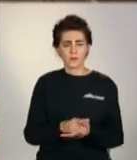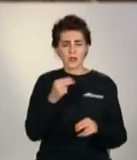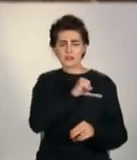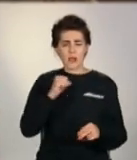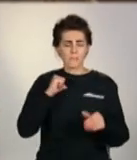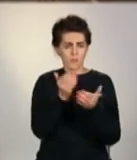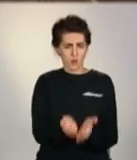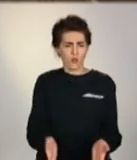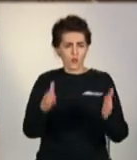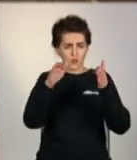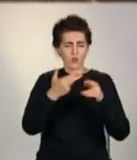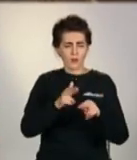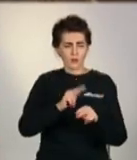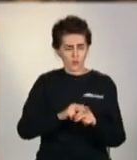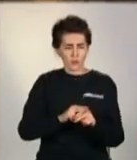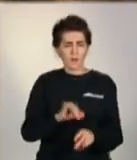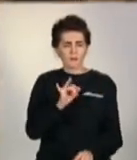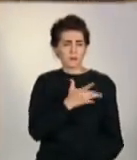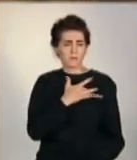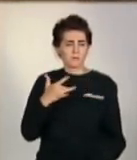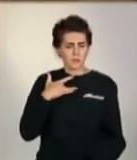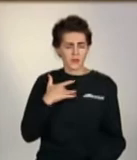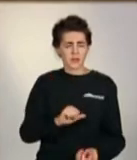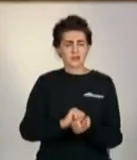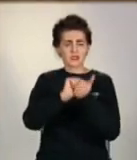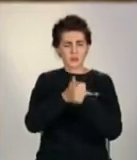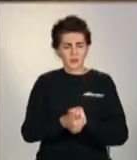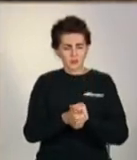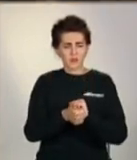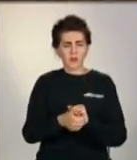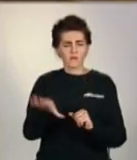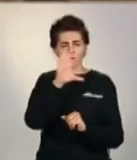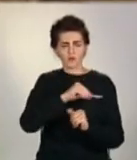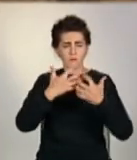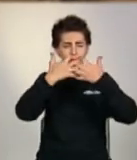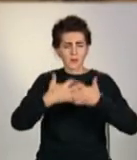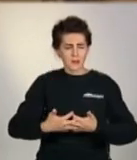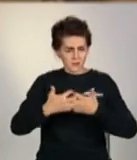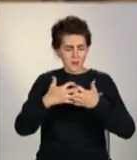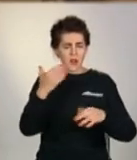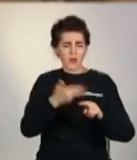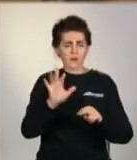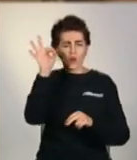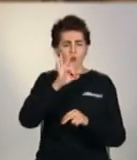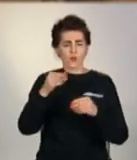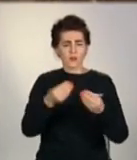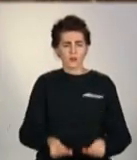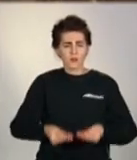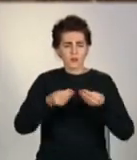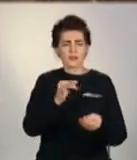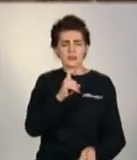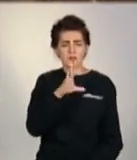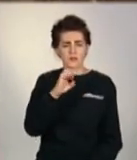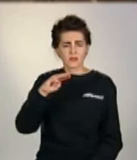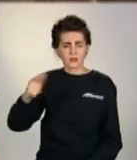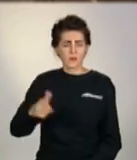котел от пыли, заменить механизмы по подаче извести